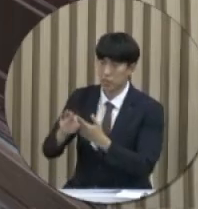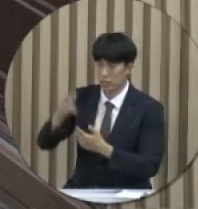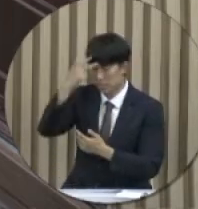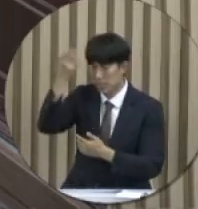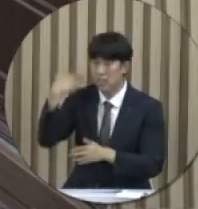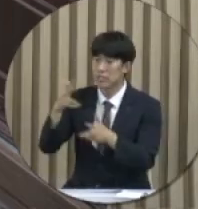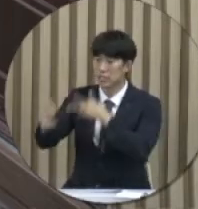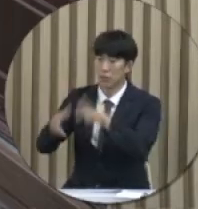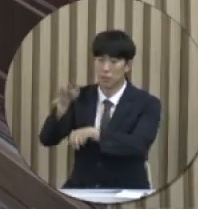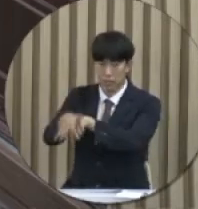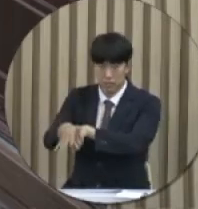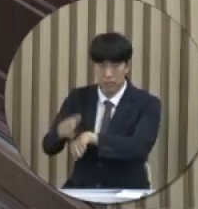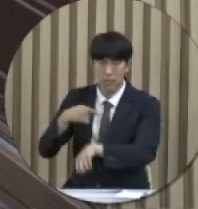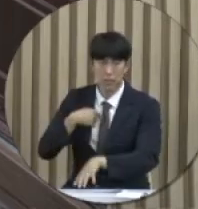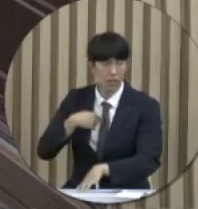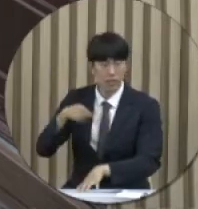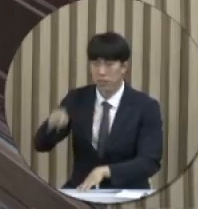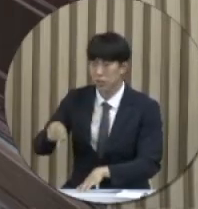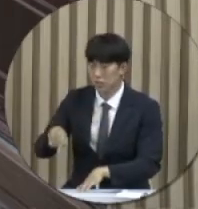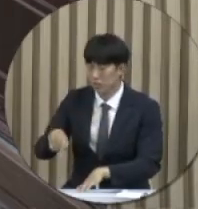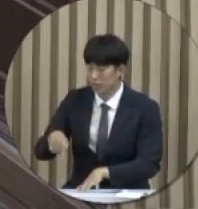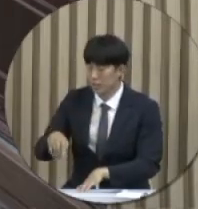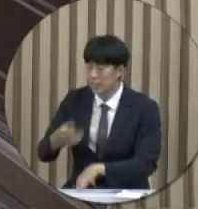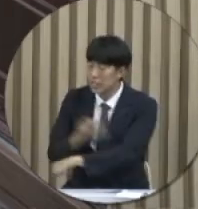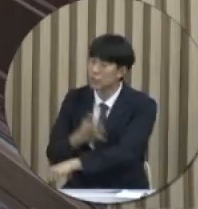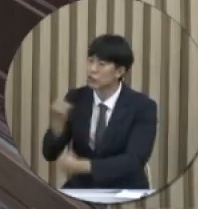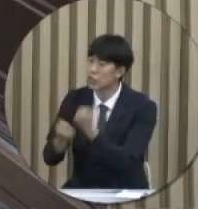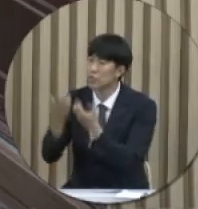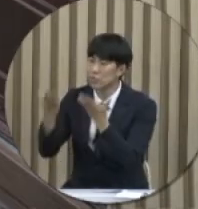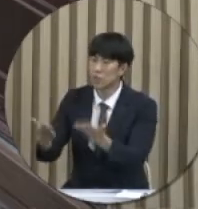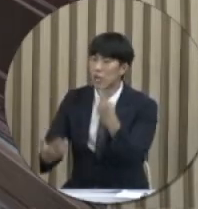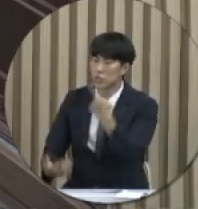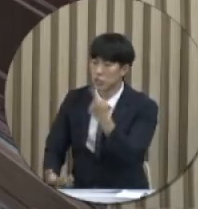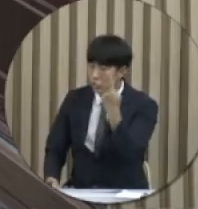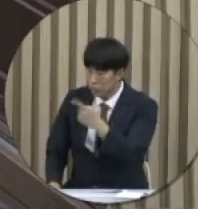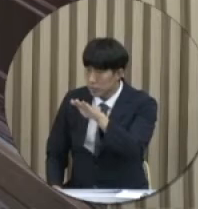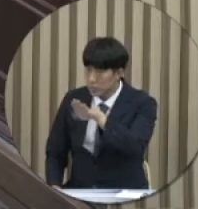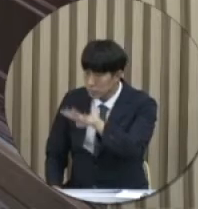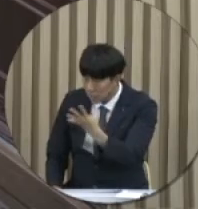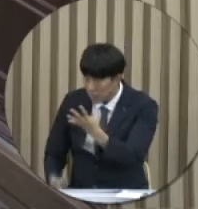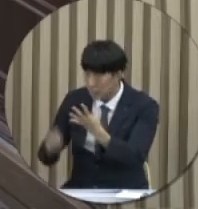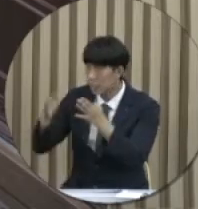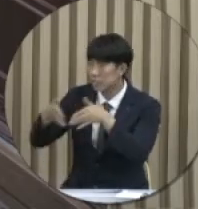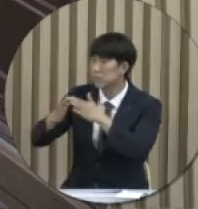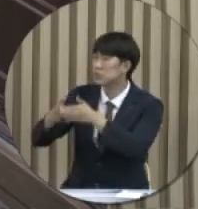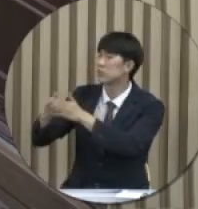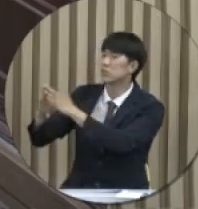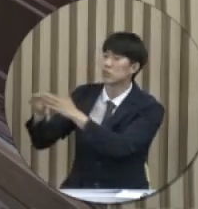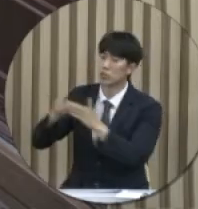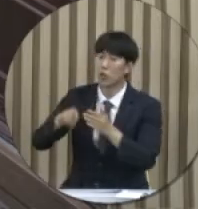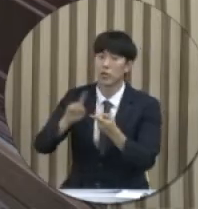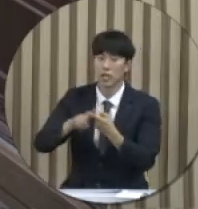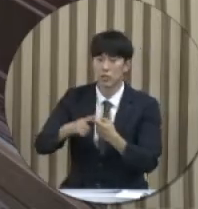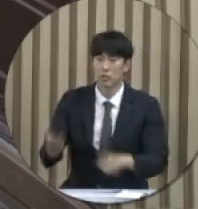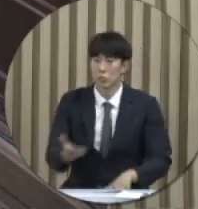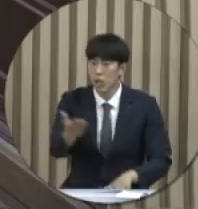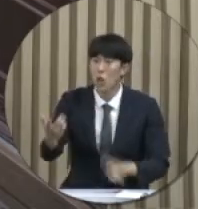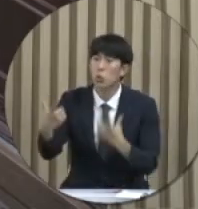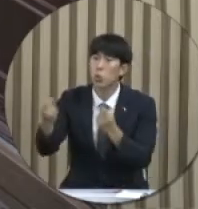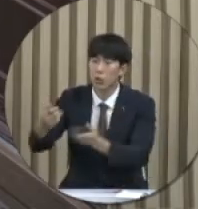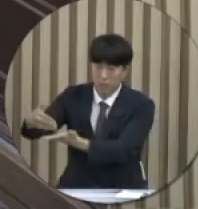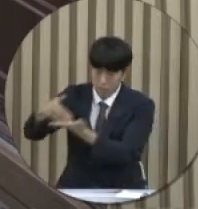사업 방식 제가 여기 세대 수는 좀 봐야 되지만 대략 말씀드리면 1,400여 세대를 짓는 거로 해서 당신들이 똑같은 제안을